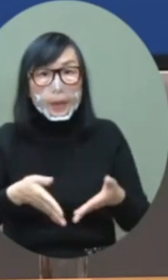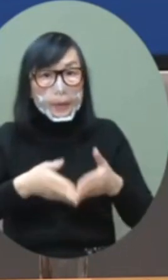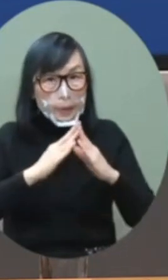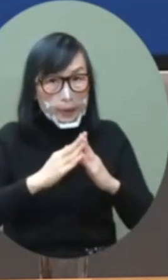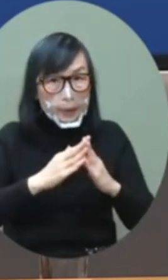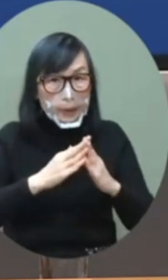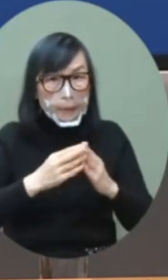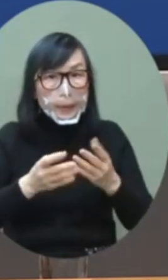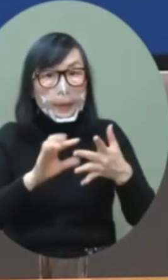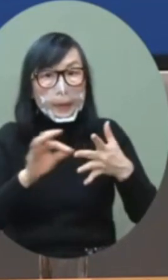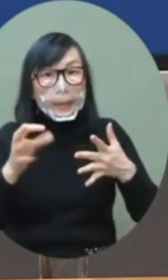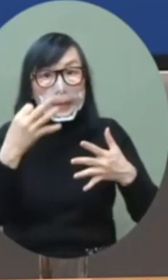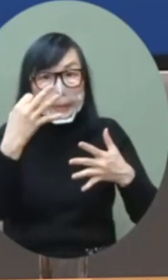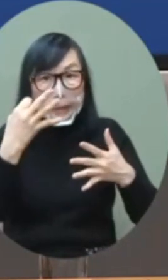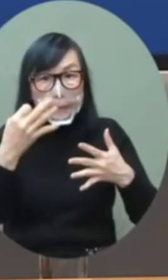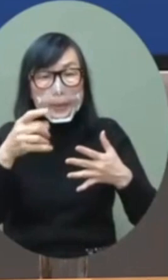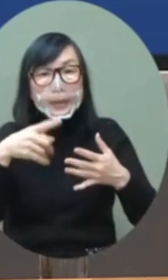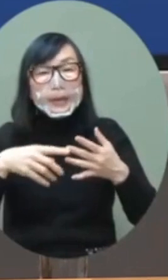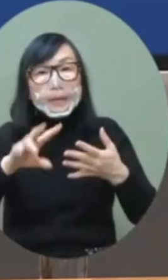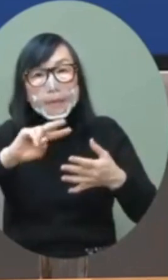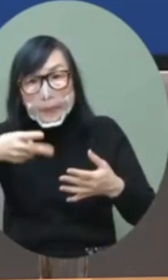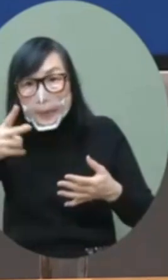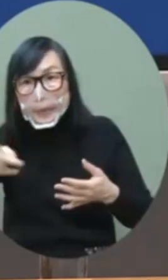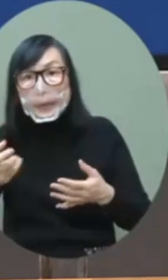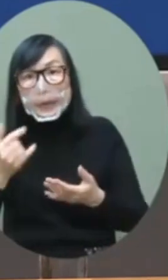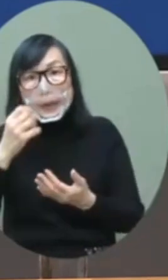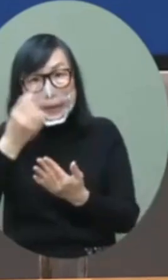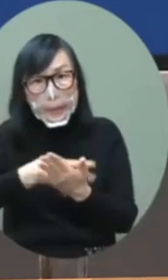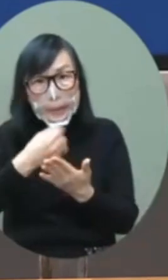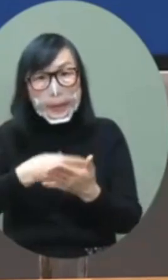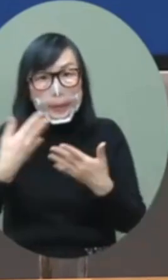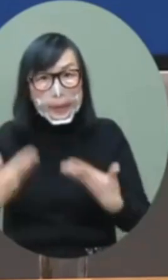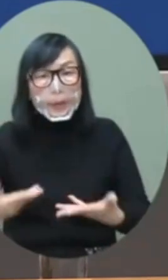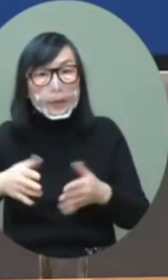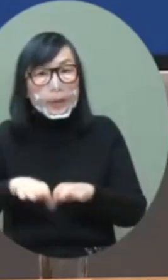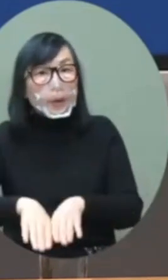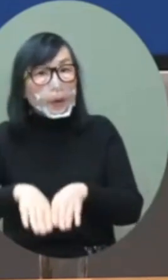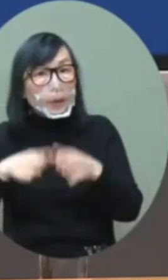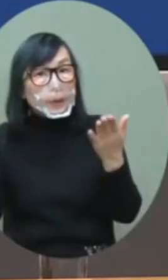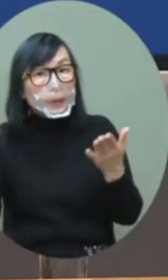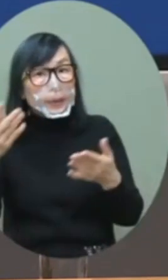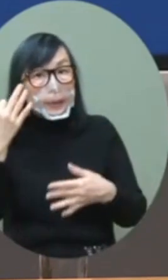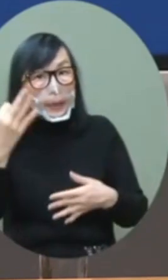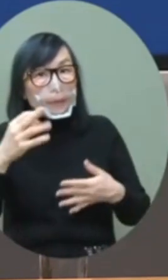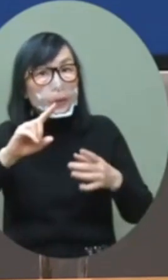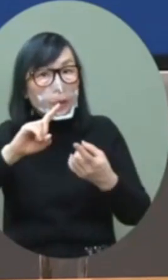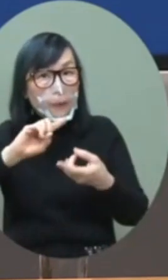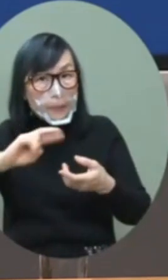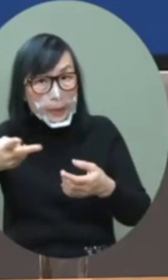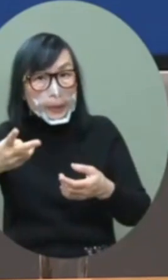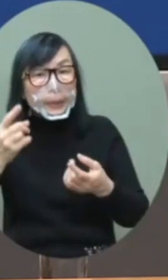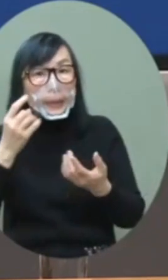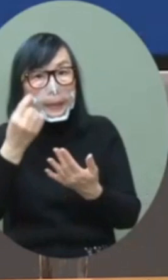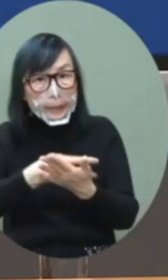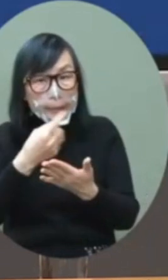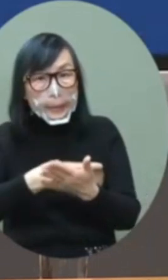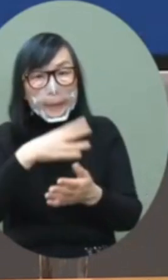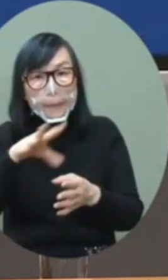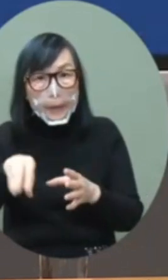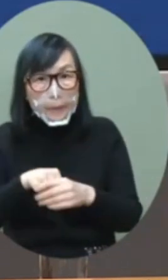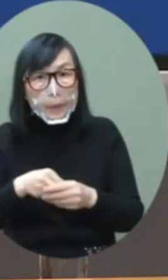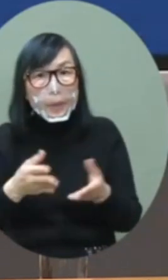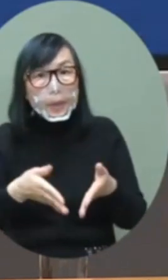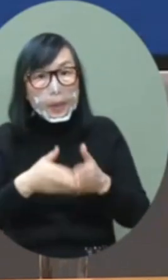呢個3層嘅應變嘅機制，就喺我哋今次啟動咗嘅3層嘅應變機制啦，亦都包括係